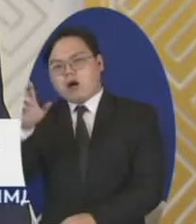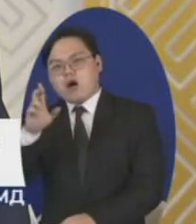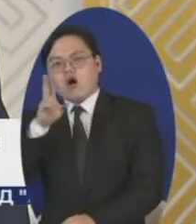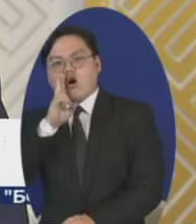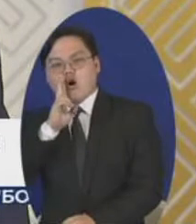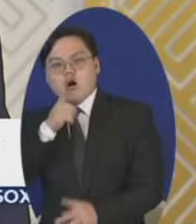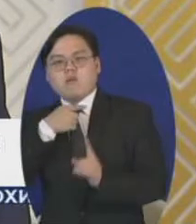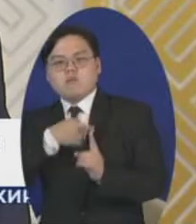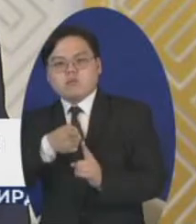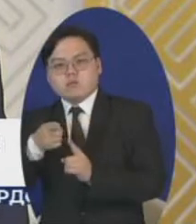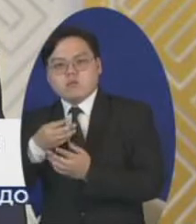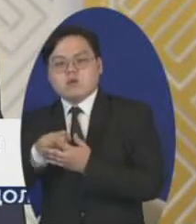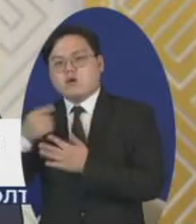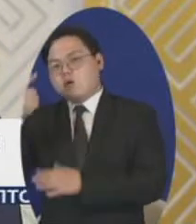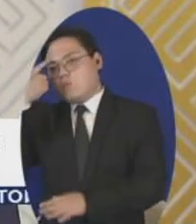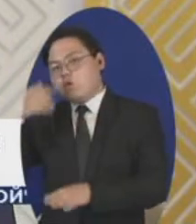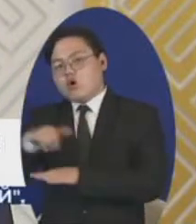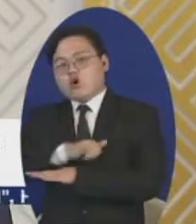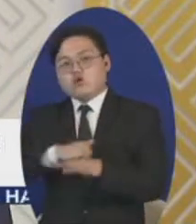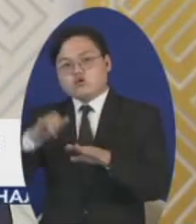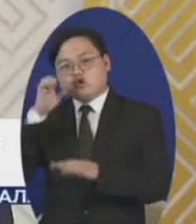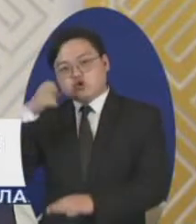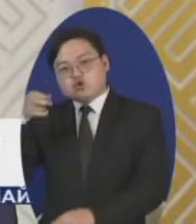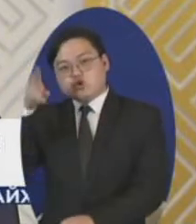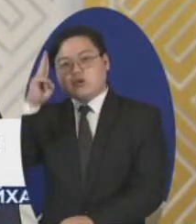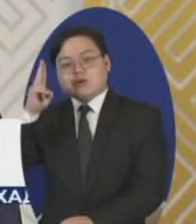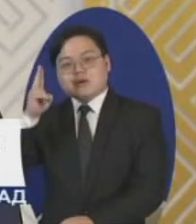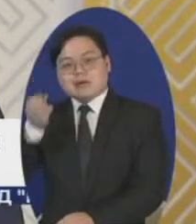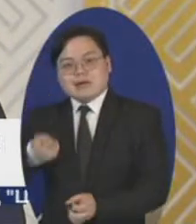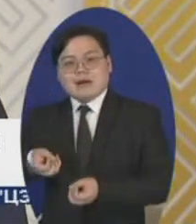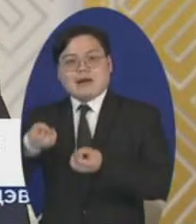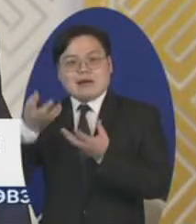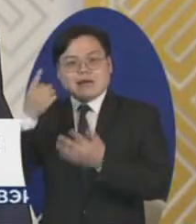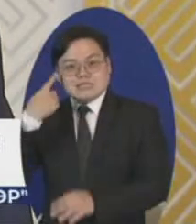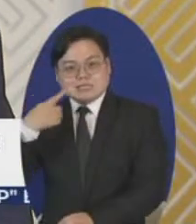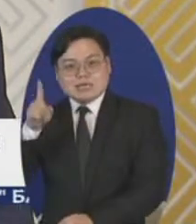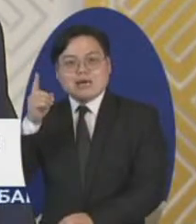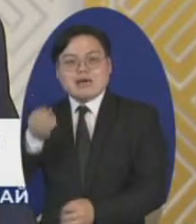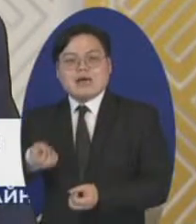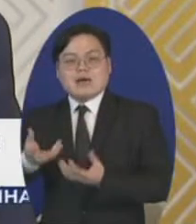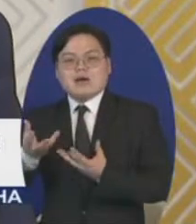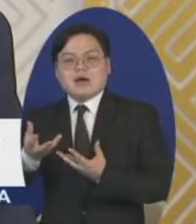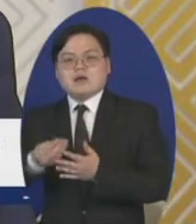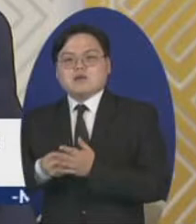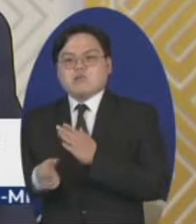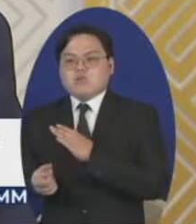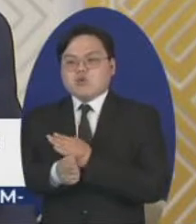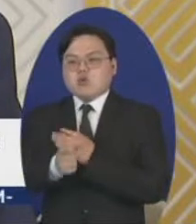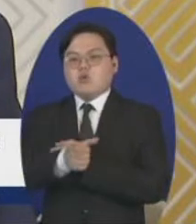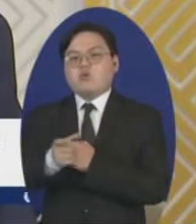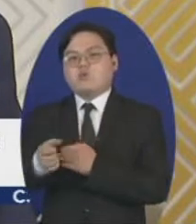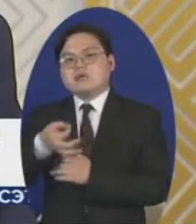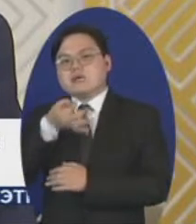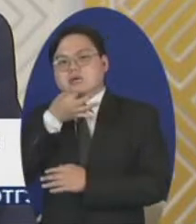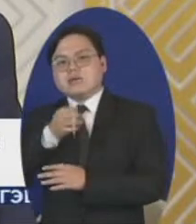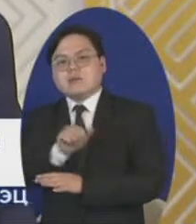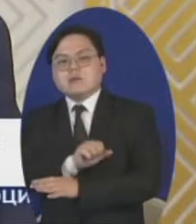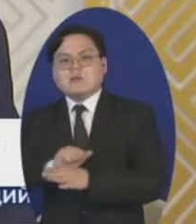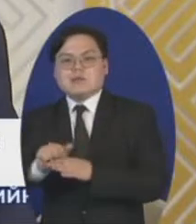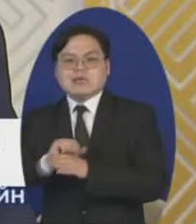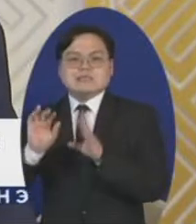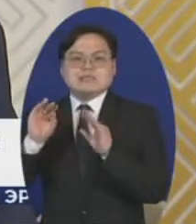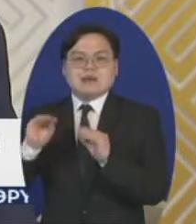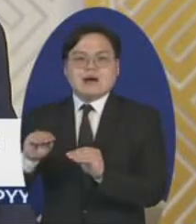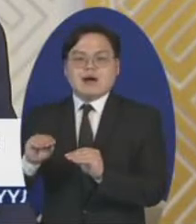байдлын чиглэлээр өөрөөр хэлбэл Монгол Улсын иргэ хэлэгчин гаргасан энэ санаачлалын хүрээнд бас энэ боловсон хүчнүүдийг одоо ажилуулах, одоо